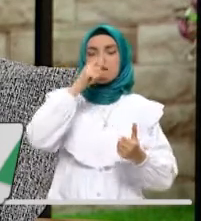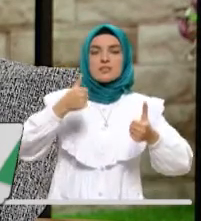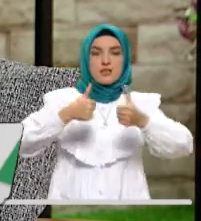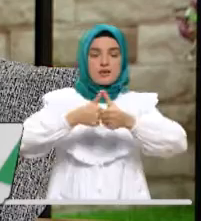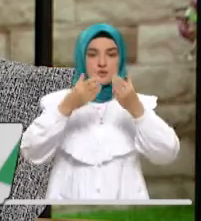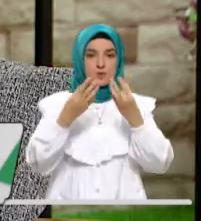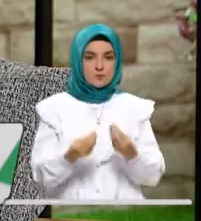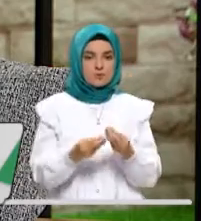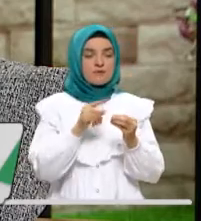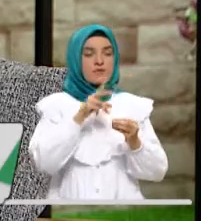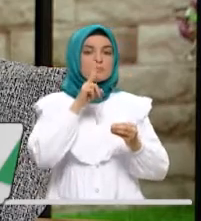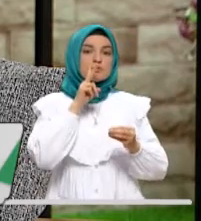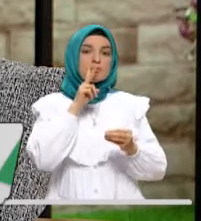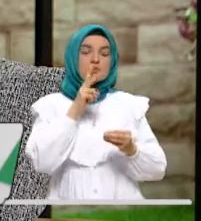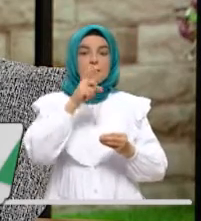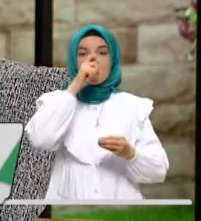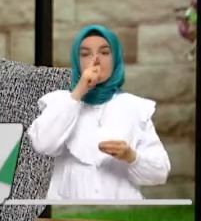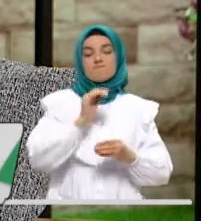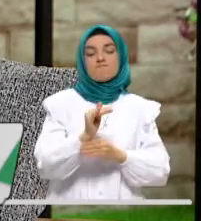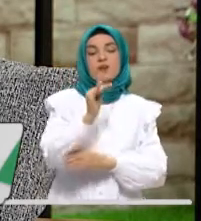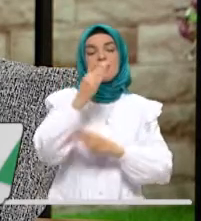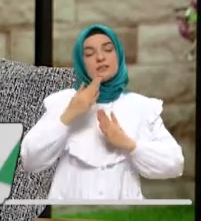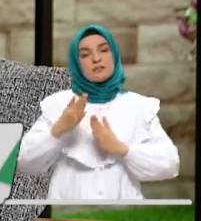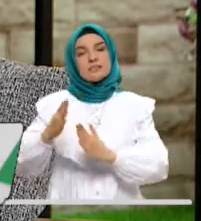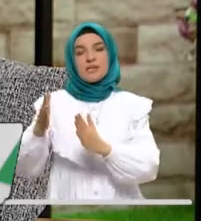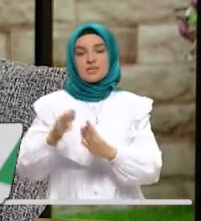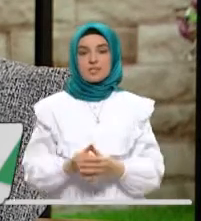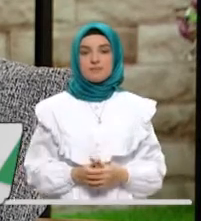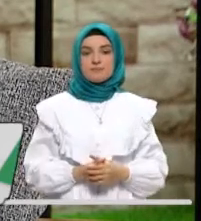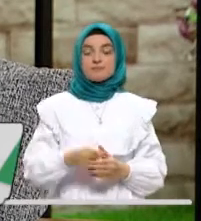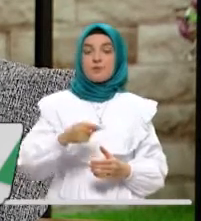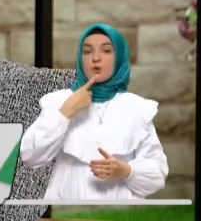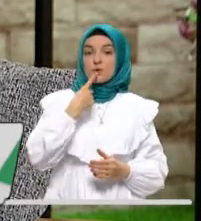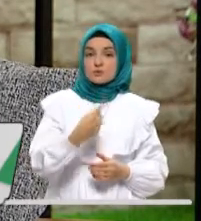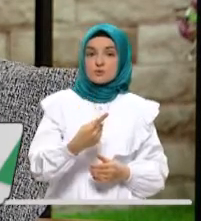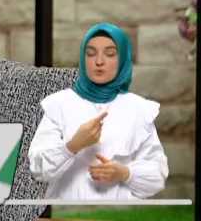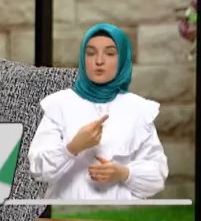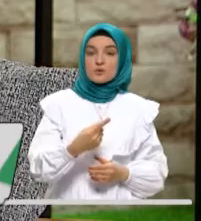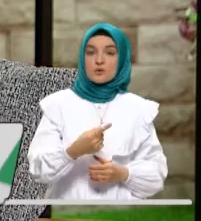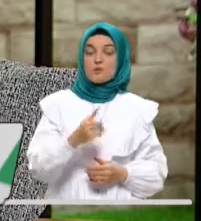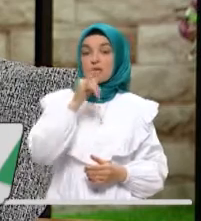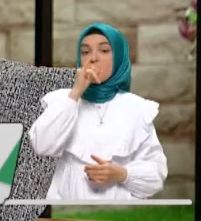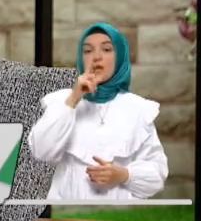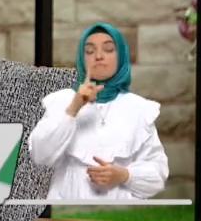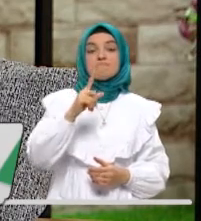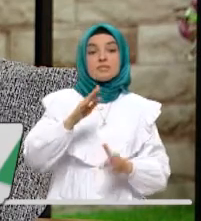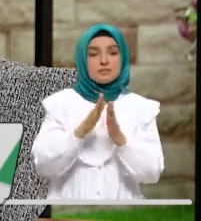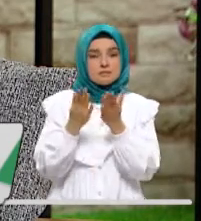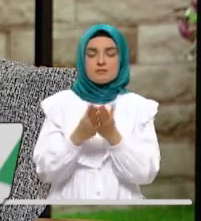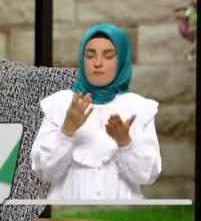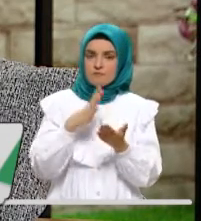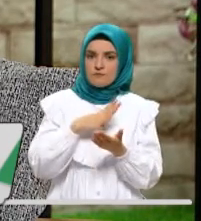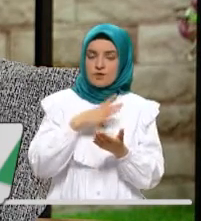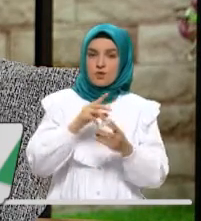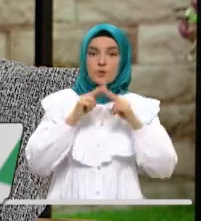ve nihayetinde padişahla bir hayatı geçer. Şunu söyleyeyim. İtalya'da bir kitap çıkmıştı.